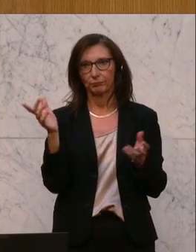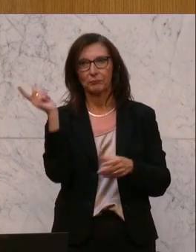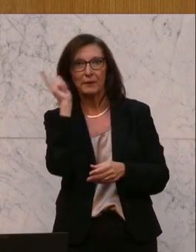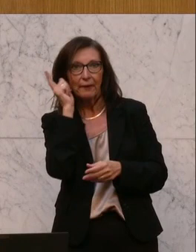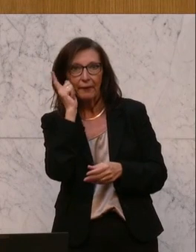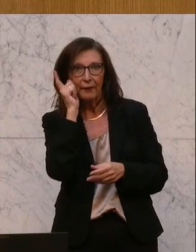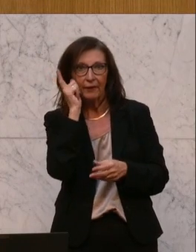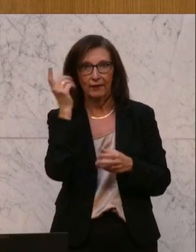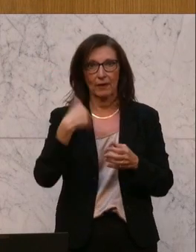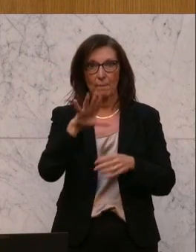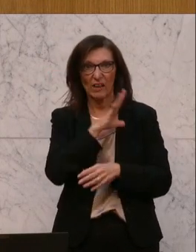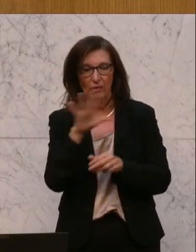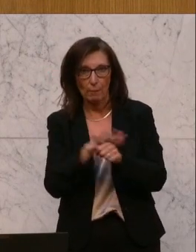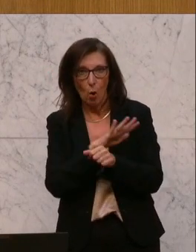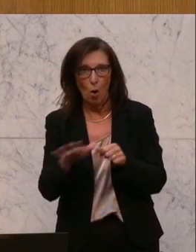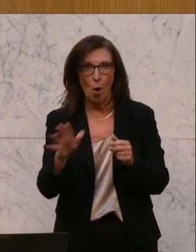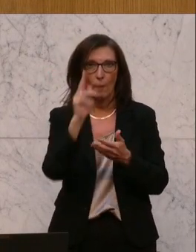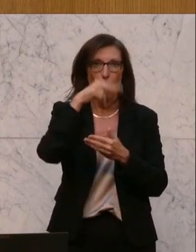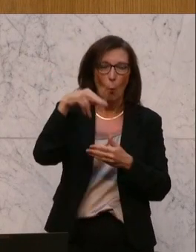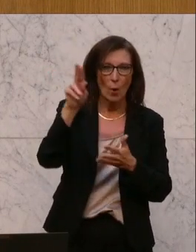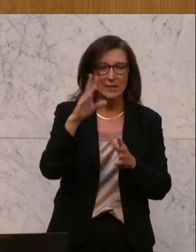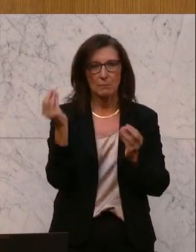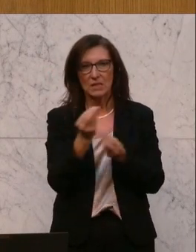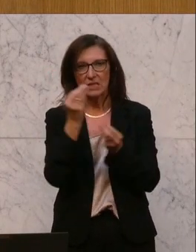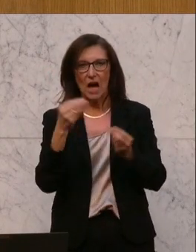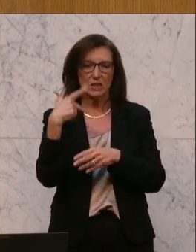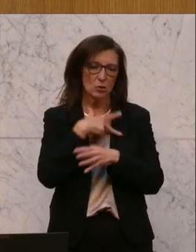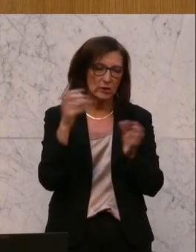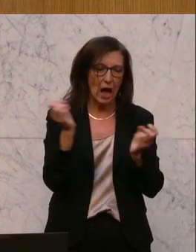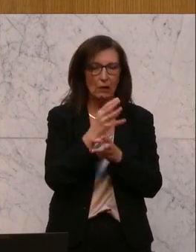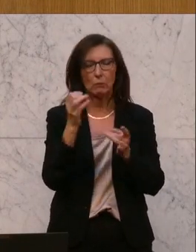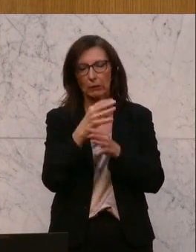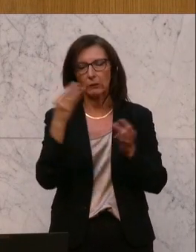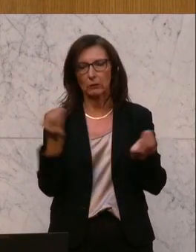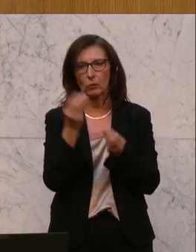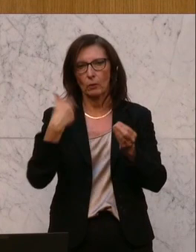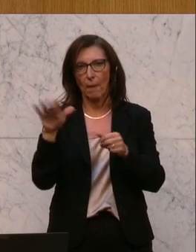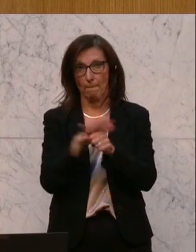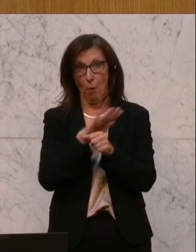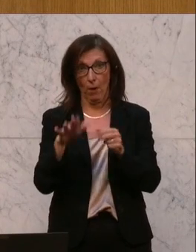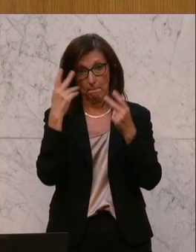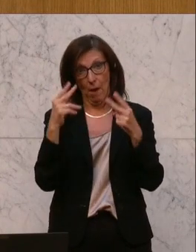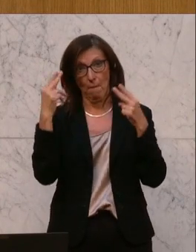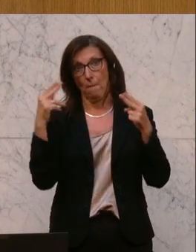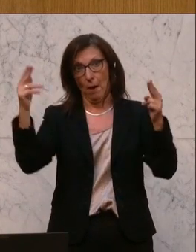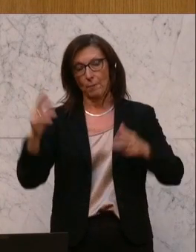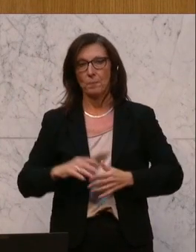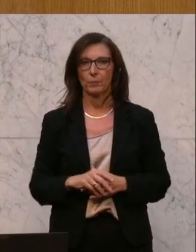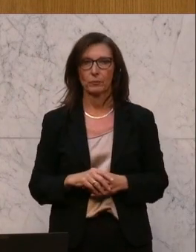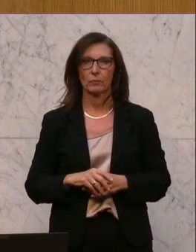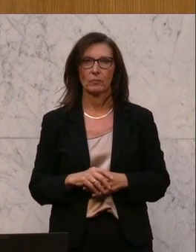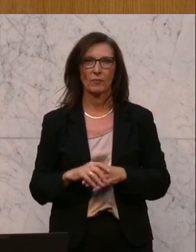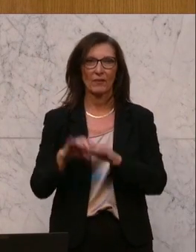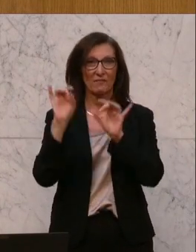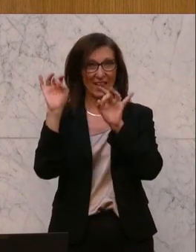Mobiltelefonen, mit den ganzen WhatsApp-Nachrichten und den sozialen Medien massiv. Und es wird immer mehr zum Thema. Wenn Lehrer